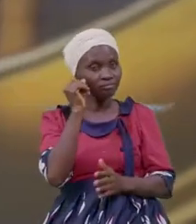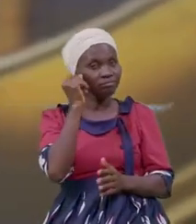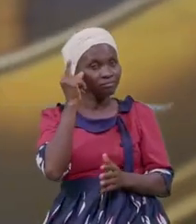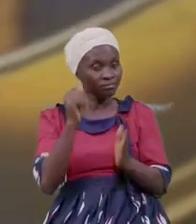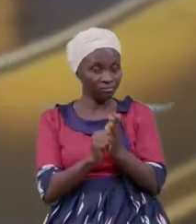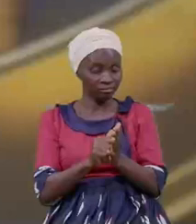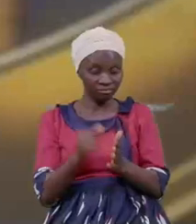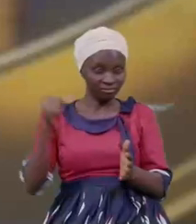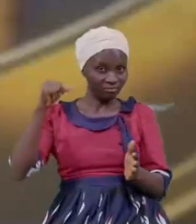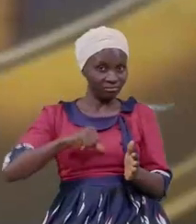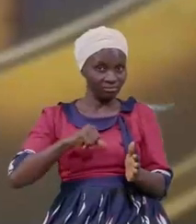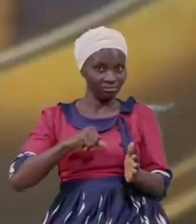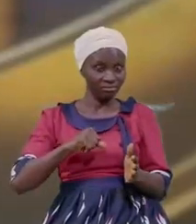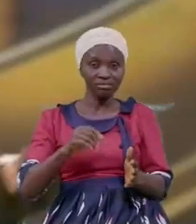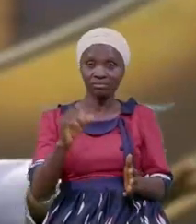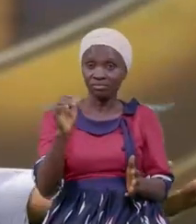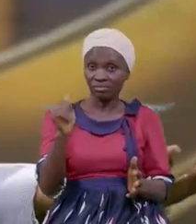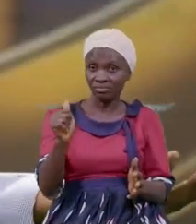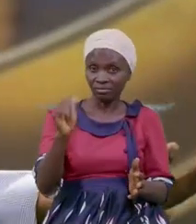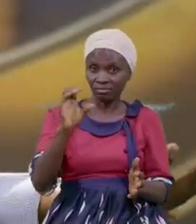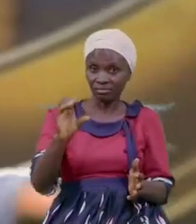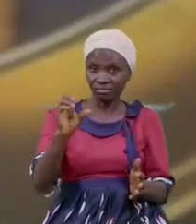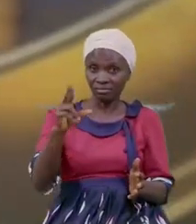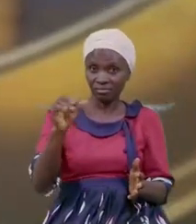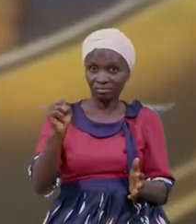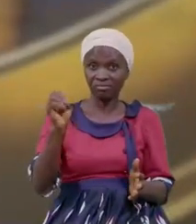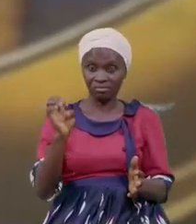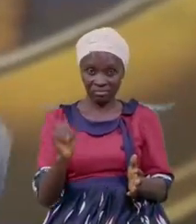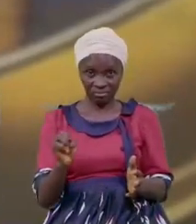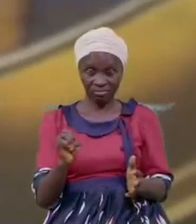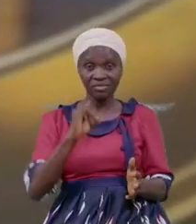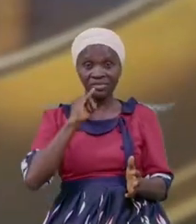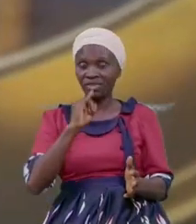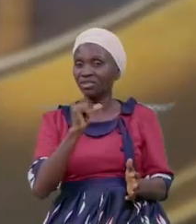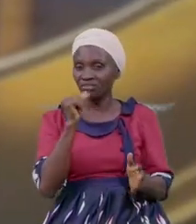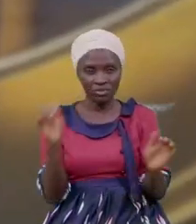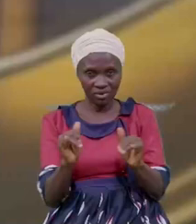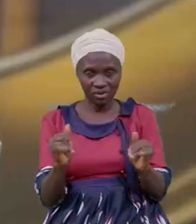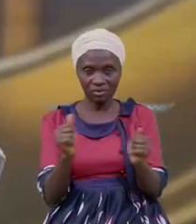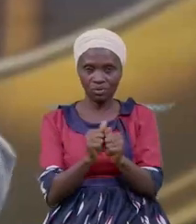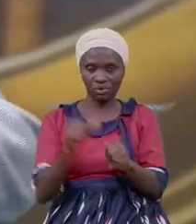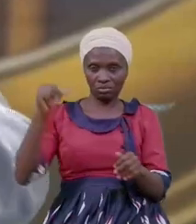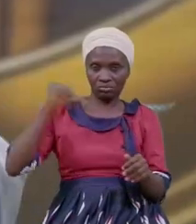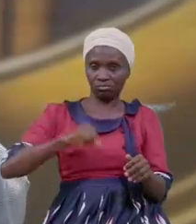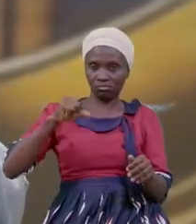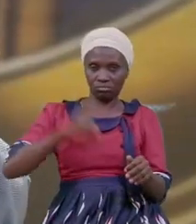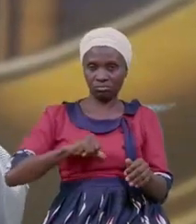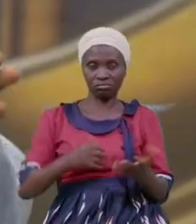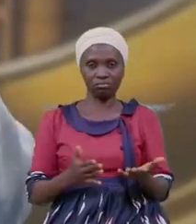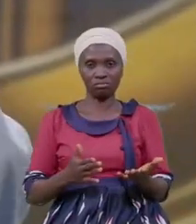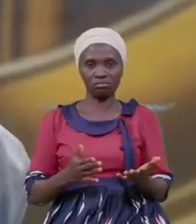l'accusation ne signifie pas condamnation les gens peuvent t'accuser mais c'est toi qui va